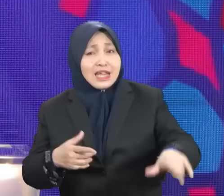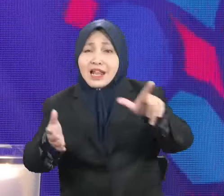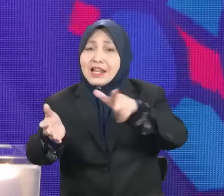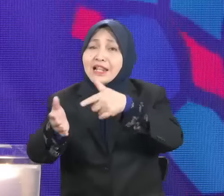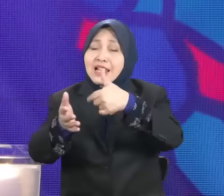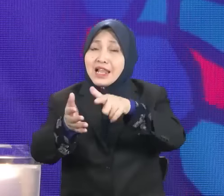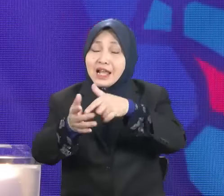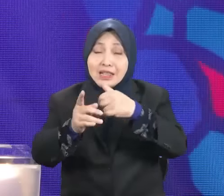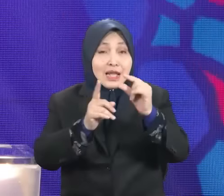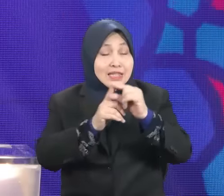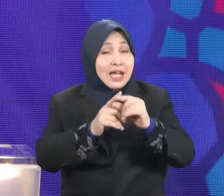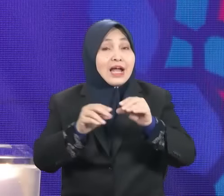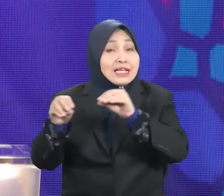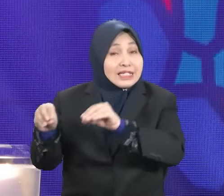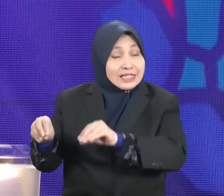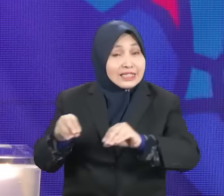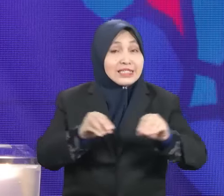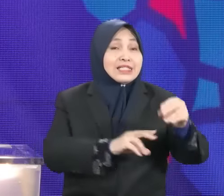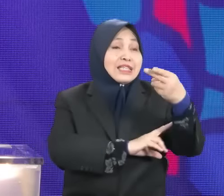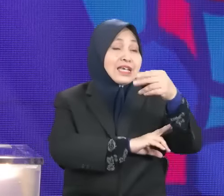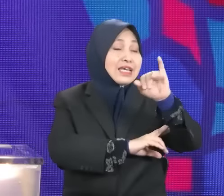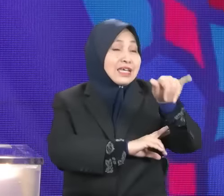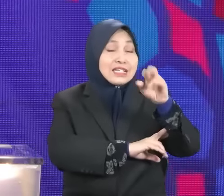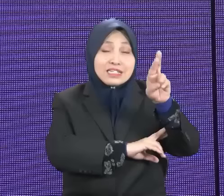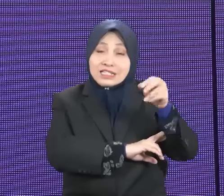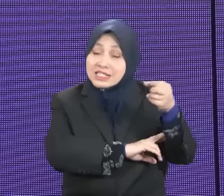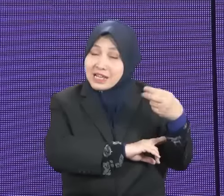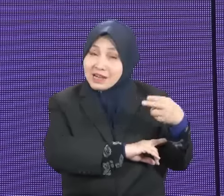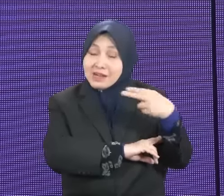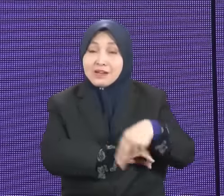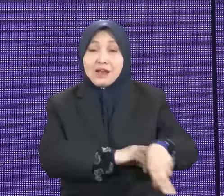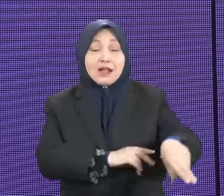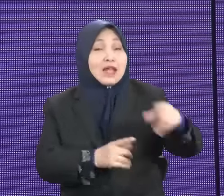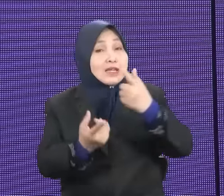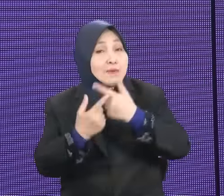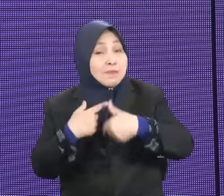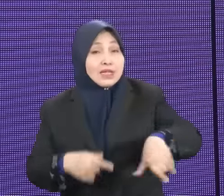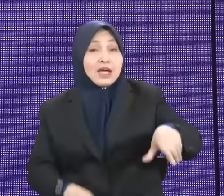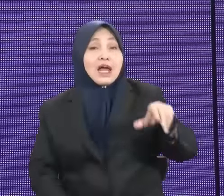Hijrah hijrah daripada abang-abang Rabbani ataupun bulan